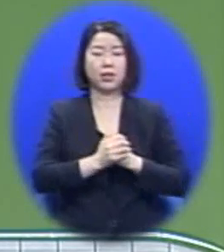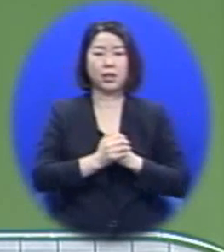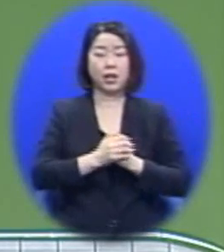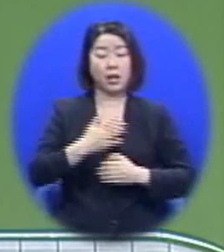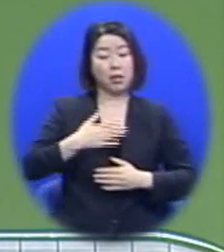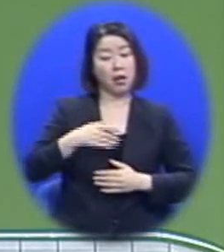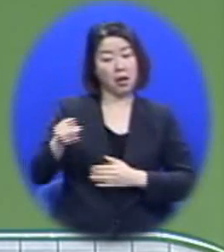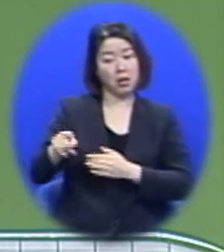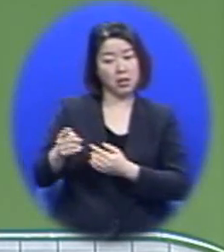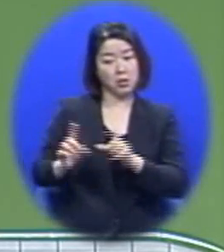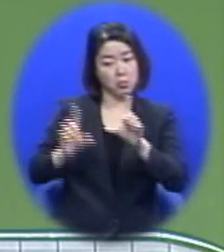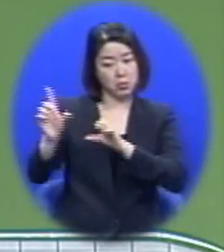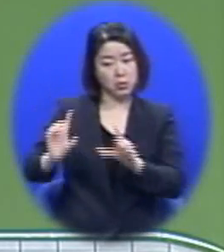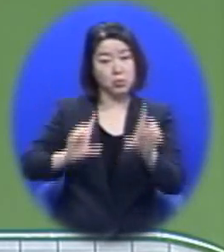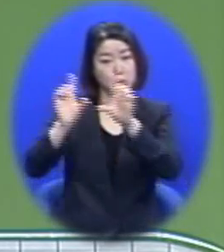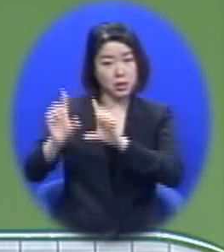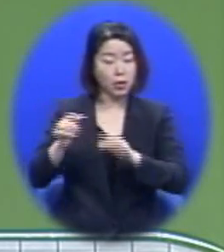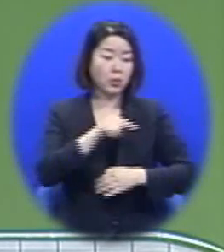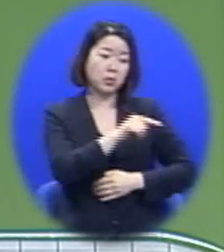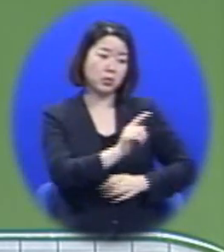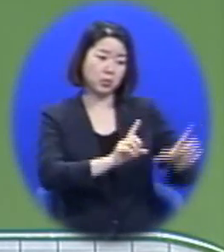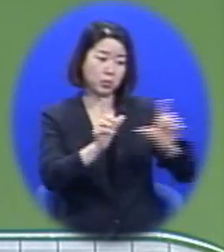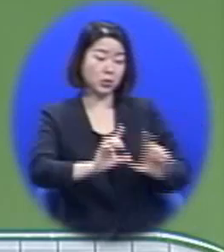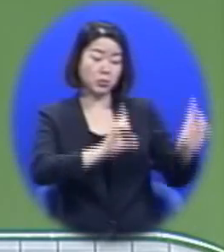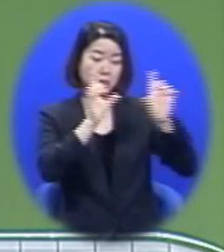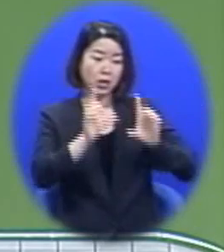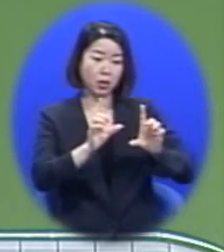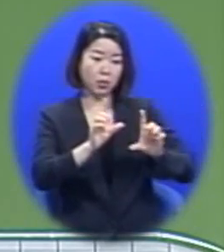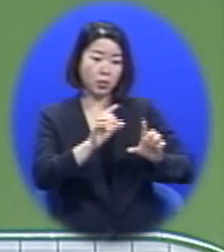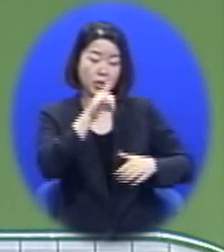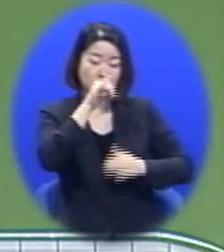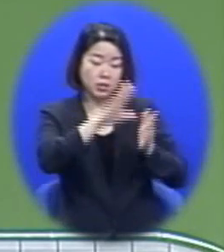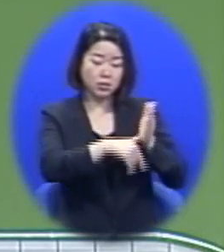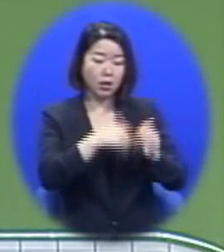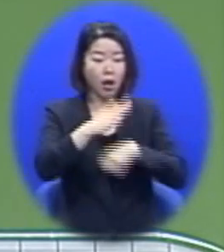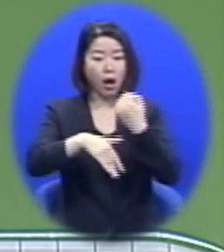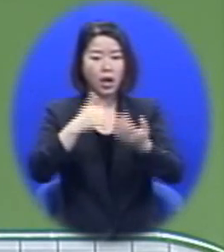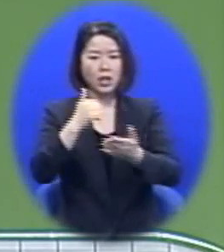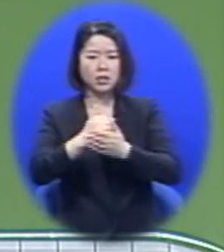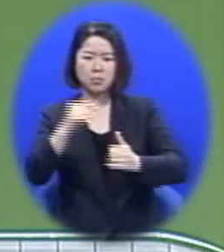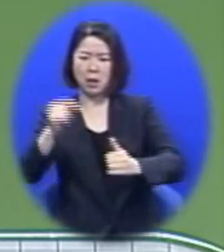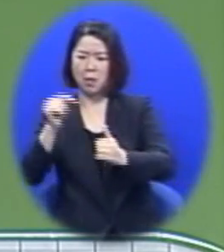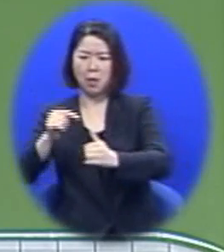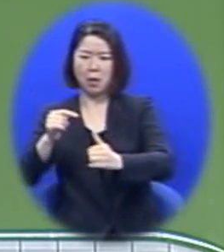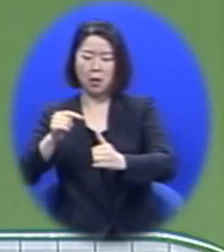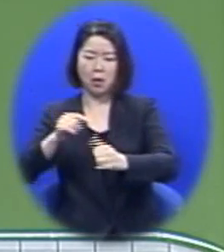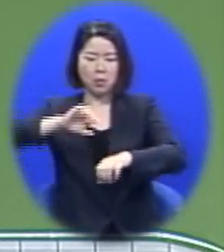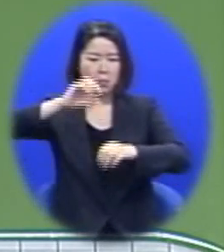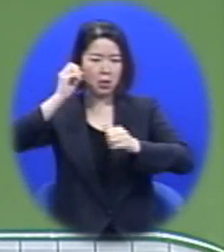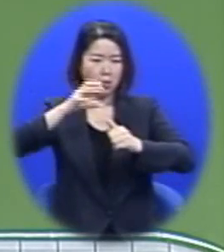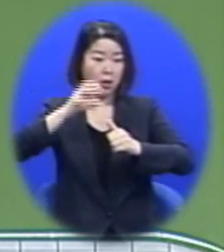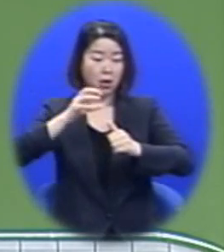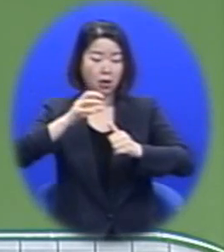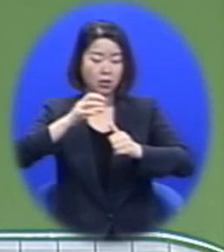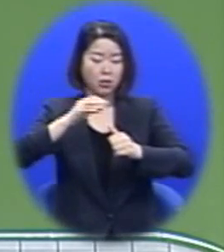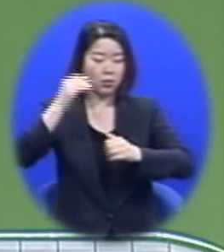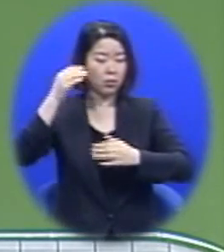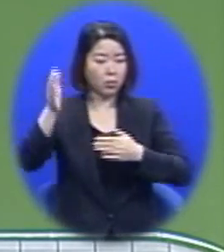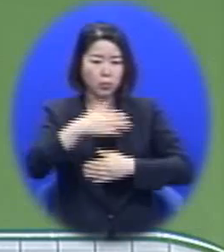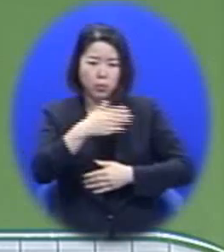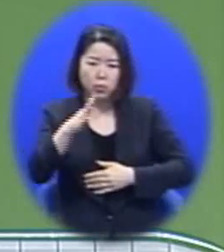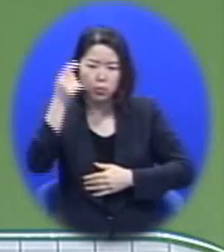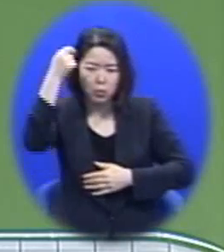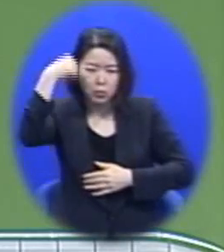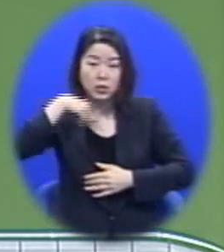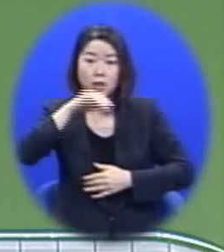살고 저렇게 사는 것에 대해서 그저 하나님의 어떤 간섭이 느껴지지 않습니다 라고 여러분들이 느낀다면